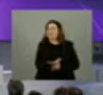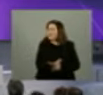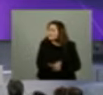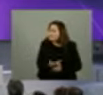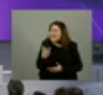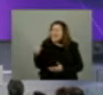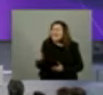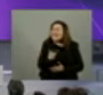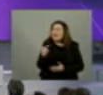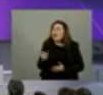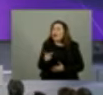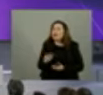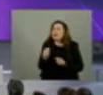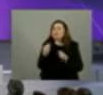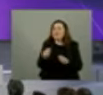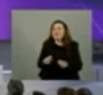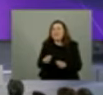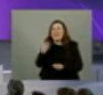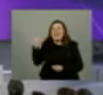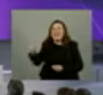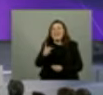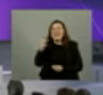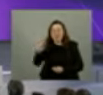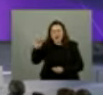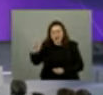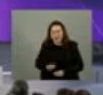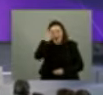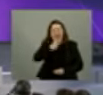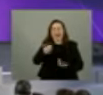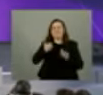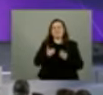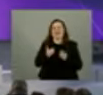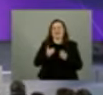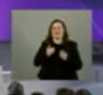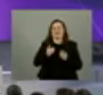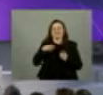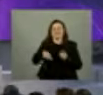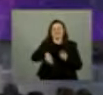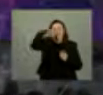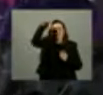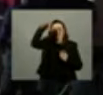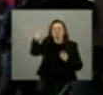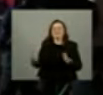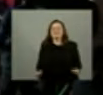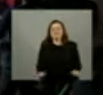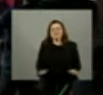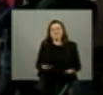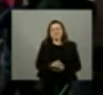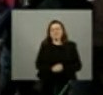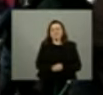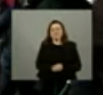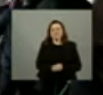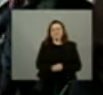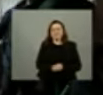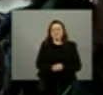χαμηλά ποσοστά. Τα μεγάλα κόμματα δεν τελειώνουν από τη μια μέρα στην άλλη και είναι πραγματικά παράδοξη η λειτουργία του. Δηλαδή σε μια